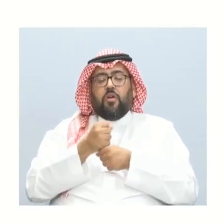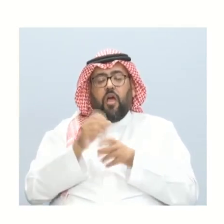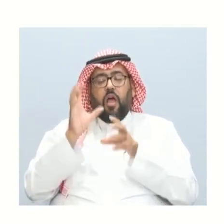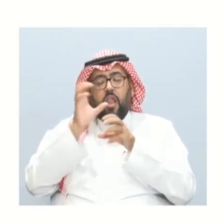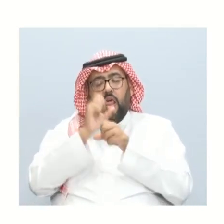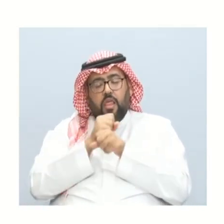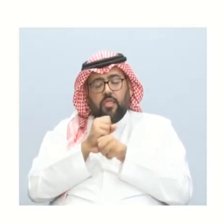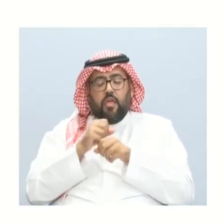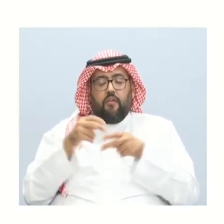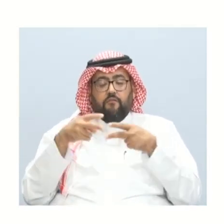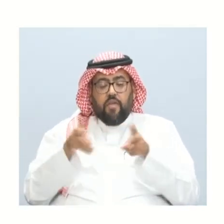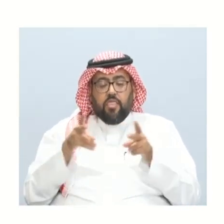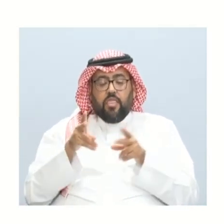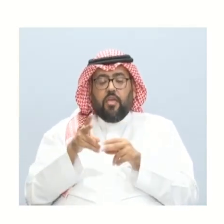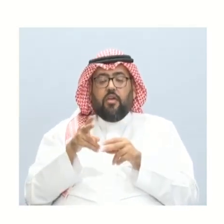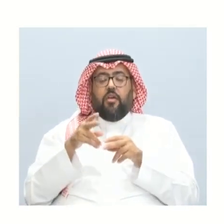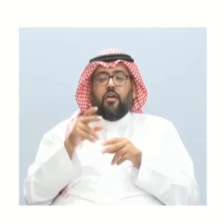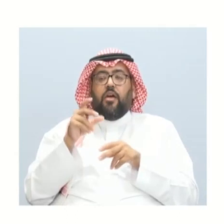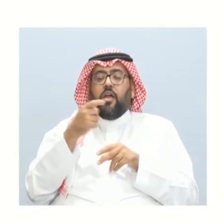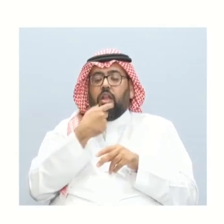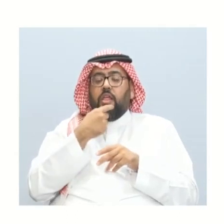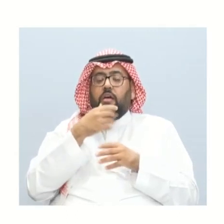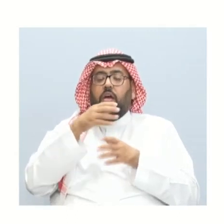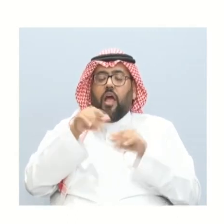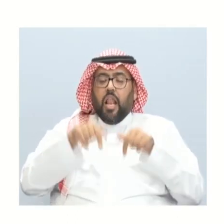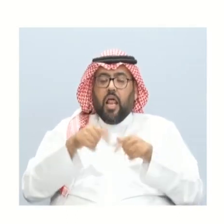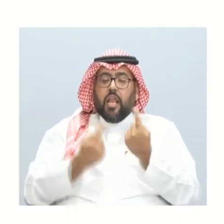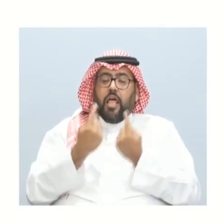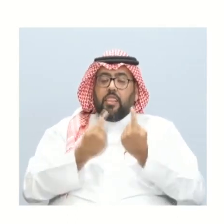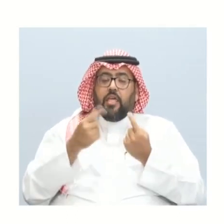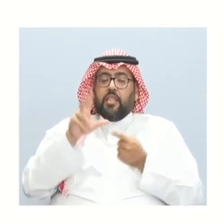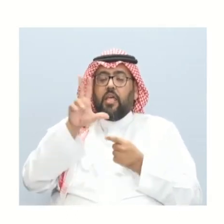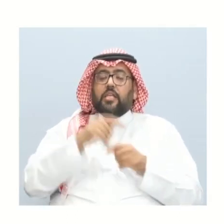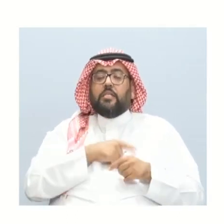وقد اقيمت عليه حديقه المناخ